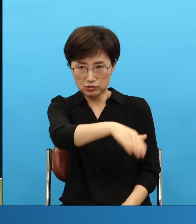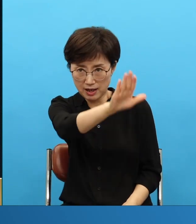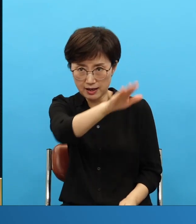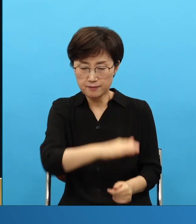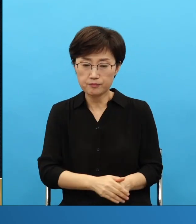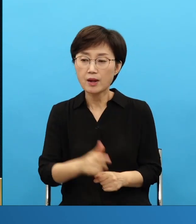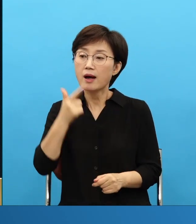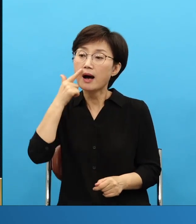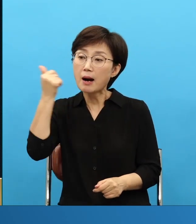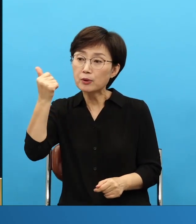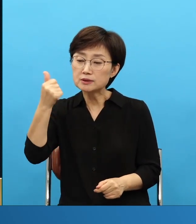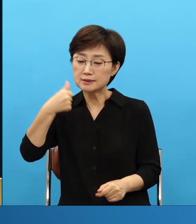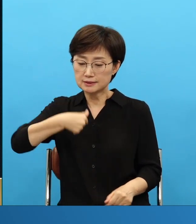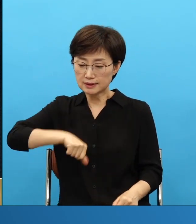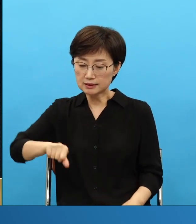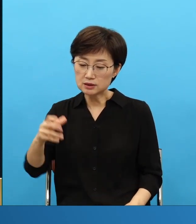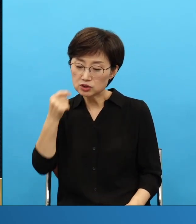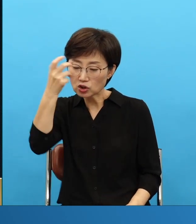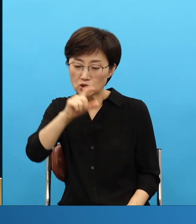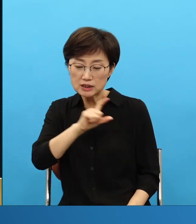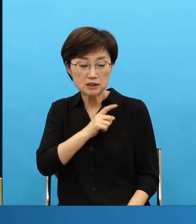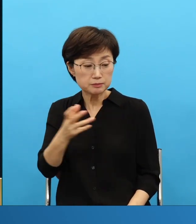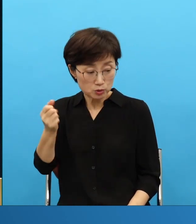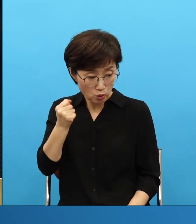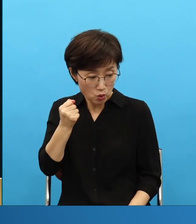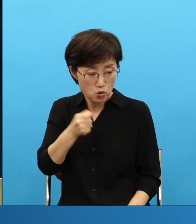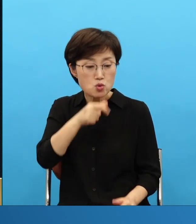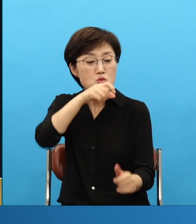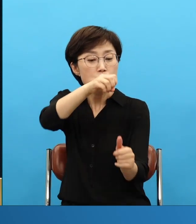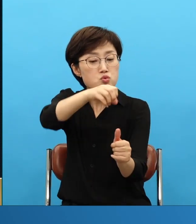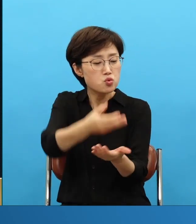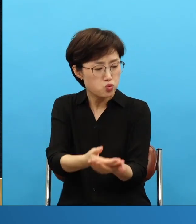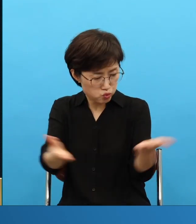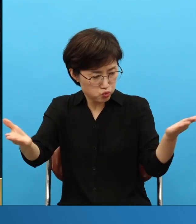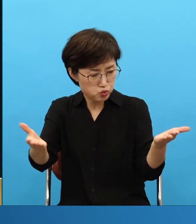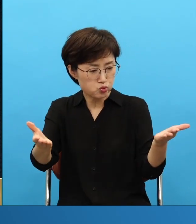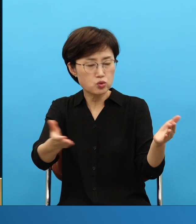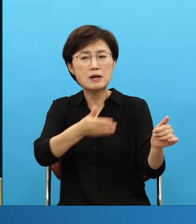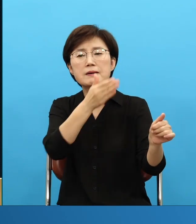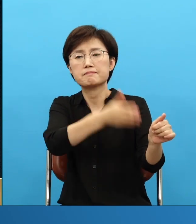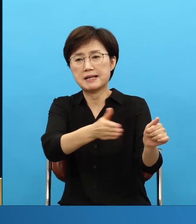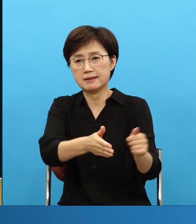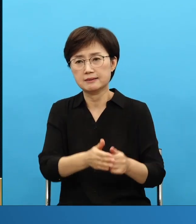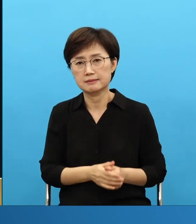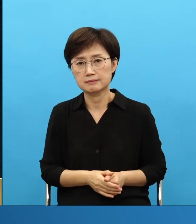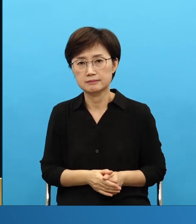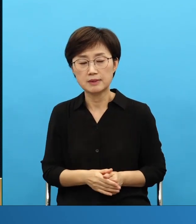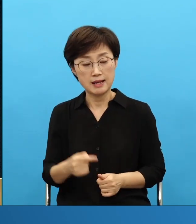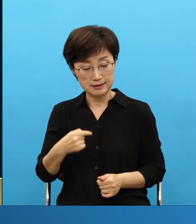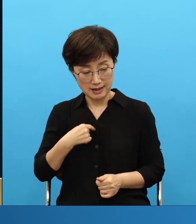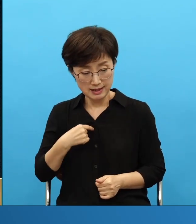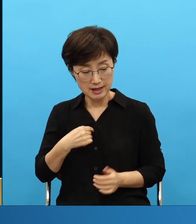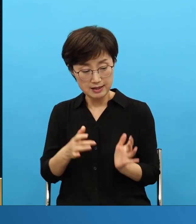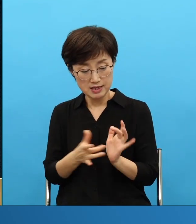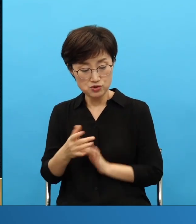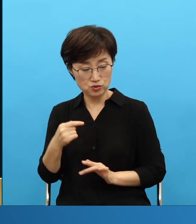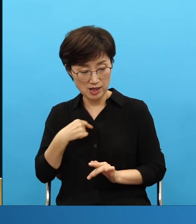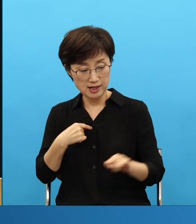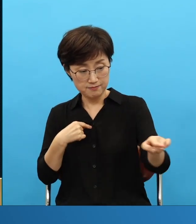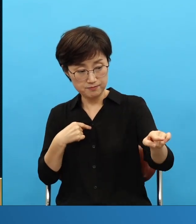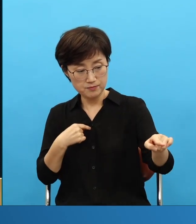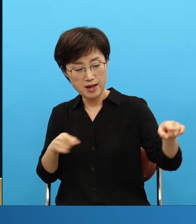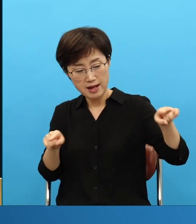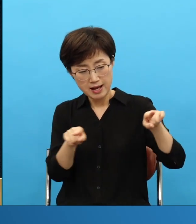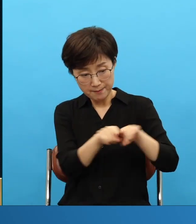아버지와 아들과 성령의 이름으로 세례를 줘라. Baptizing them in the name of the Father, the Son, and the Holy Spirit. 내가 세상 끝날까지 너희와